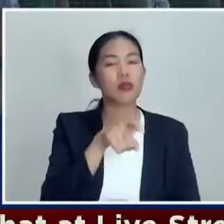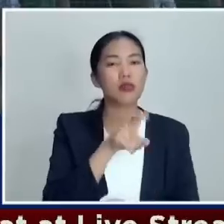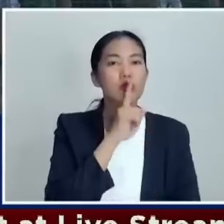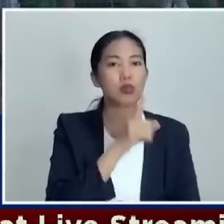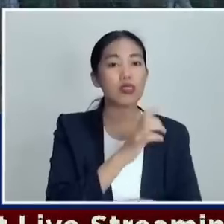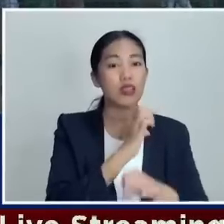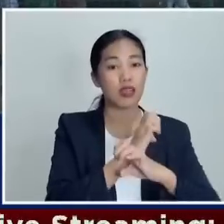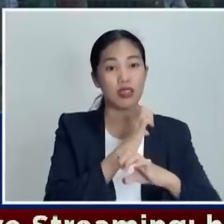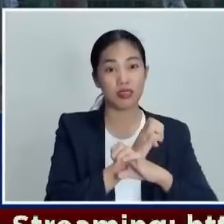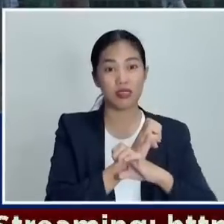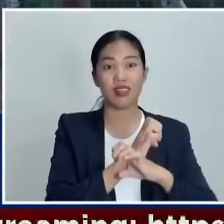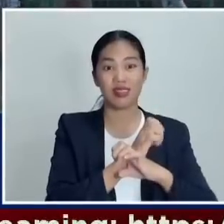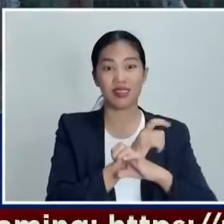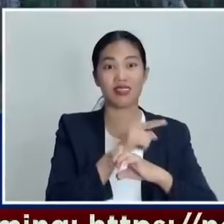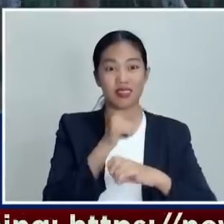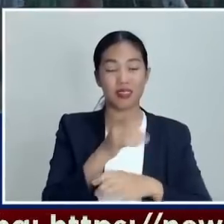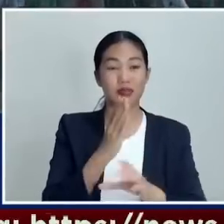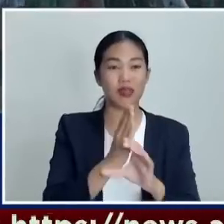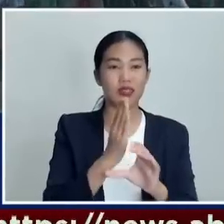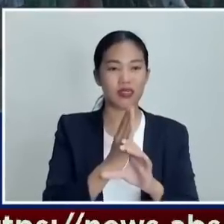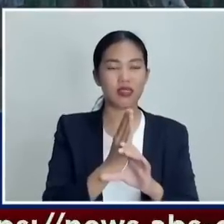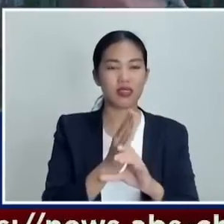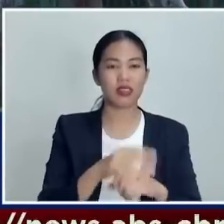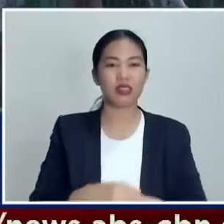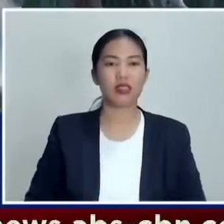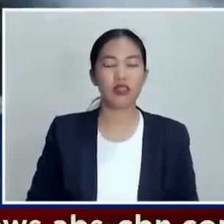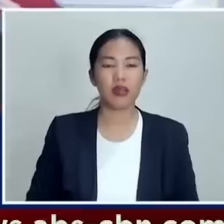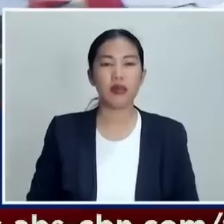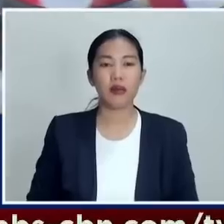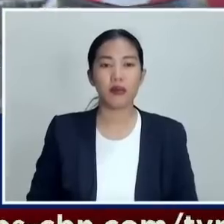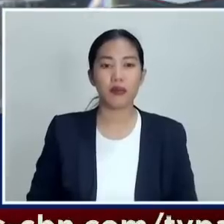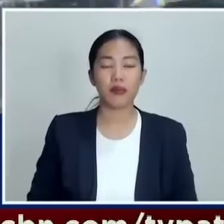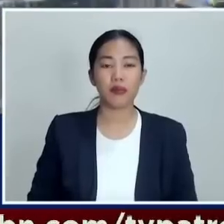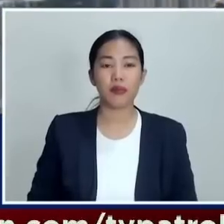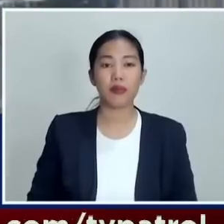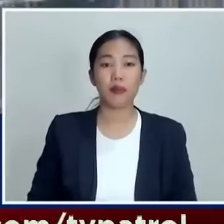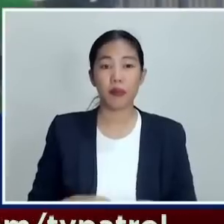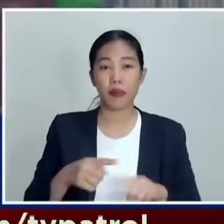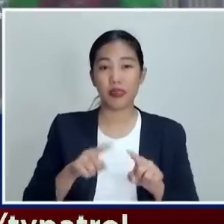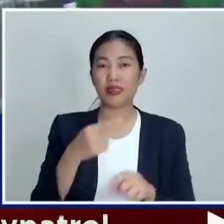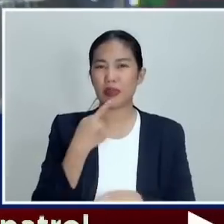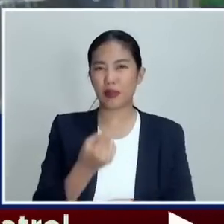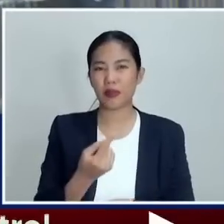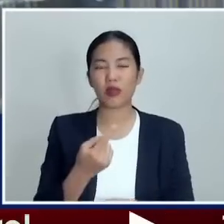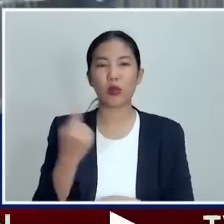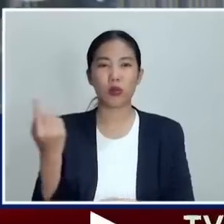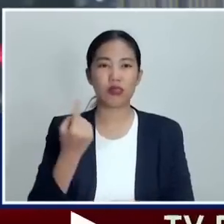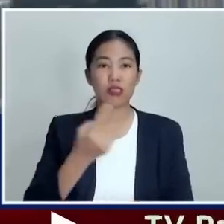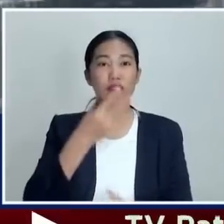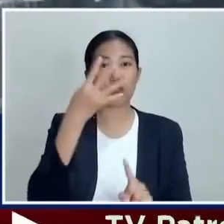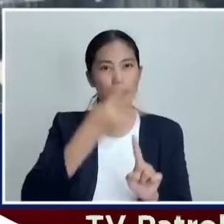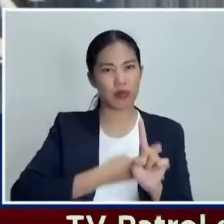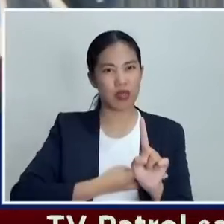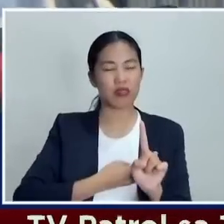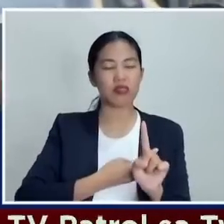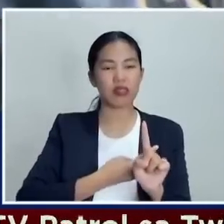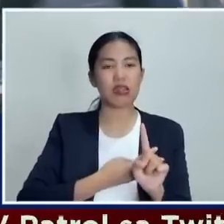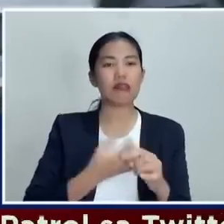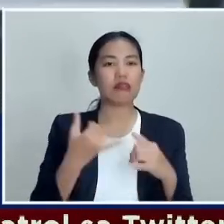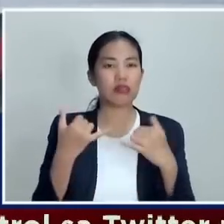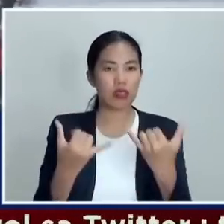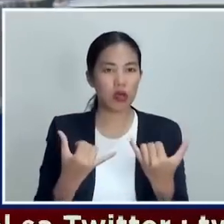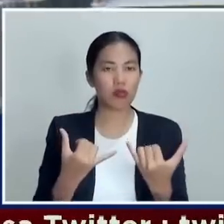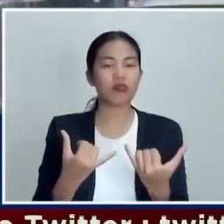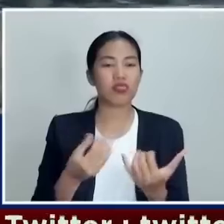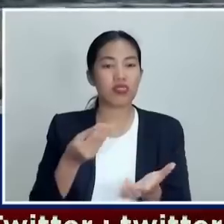ng LTFRB, aabutin lang ito ng halos 4 na buwan sa programa. Kaya ang plano nila, ikalat ang pondo